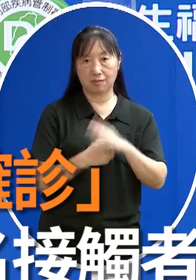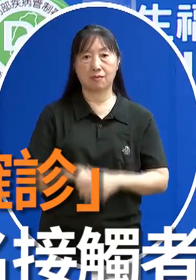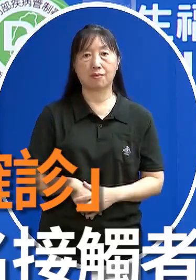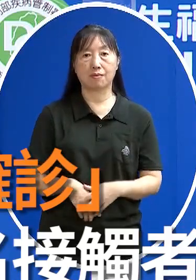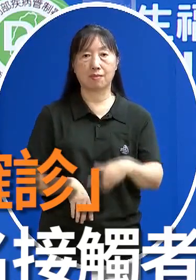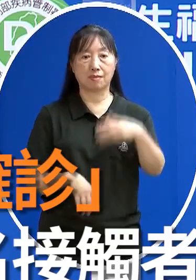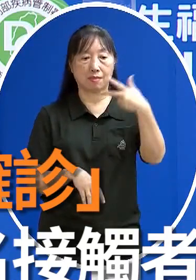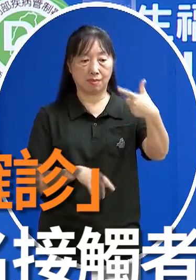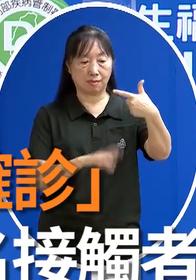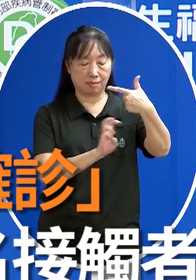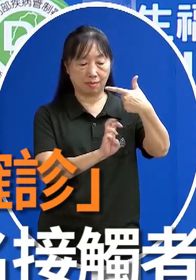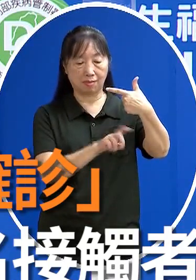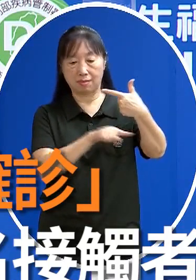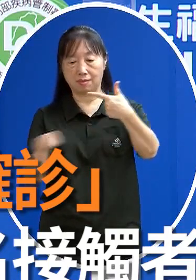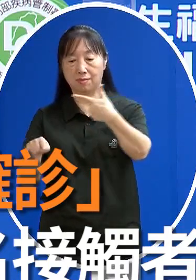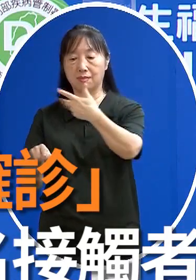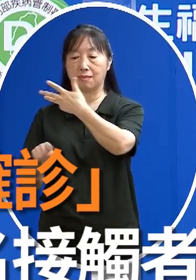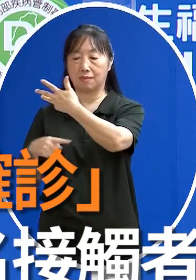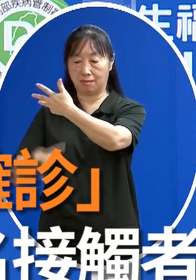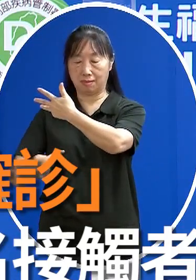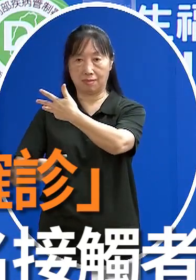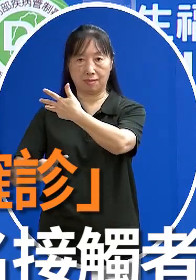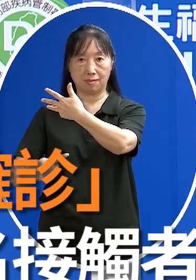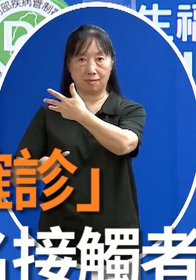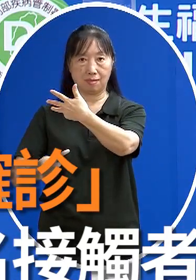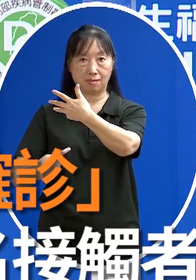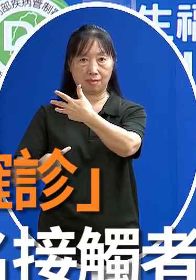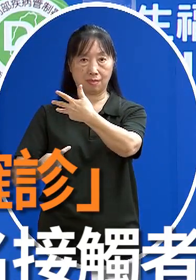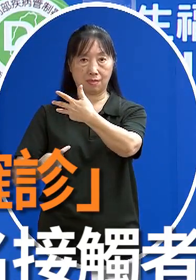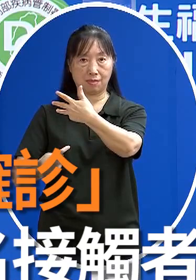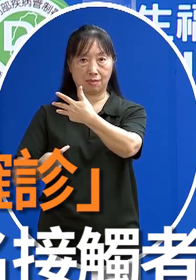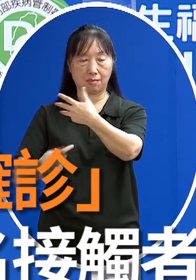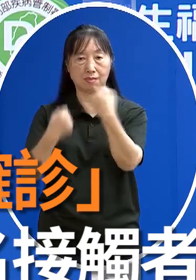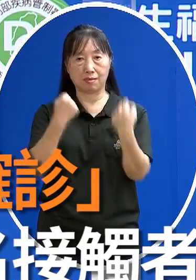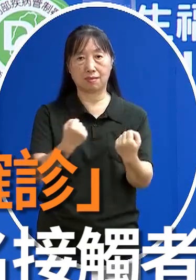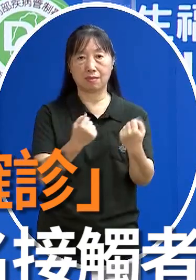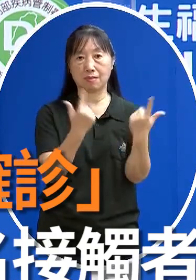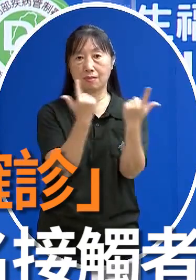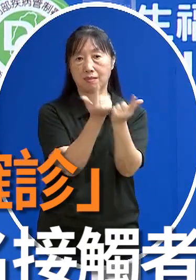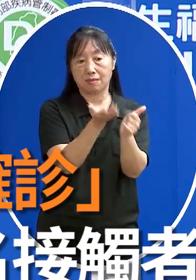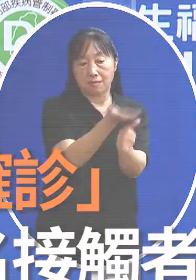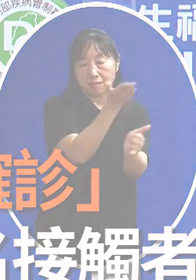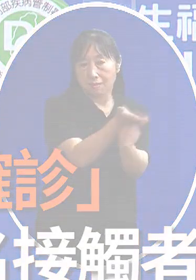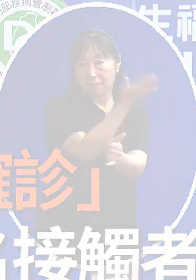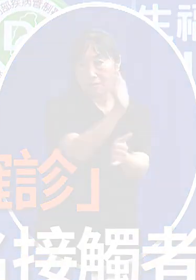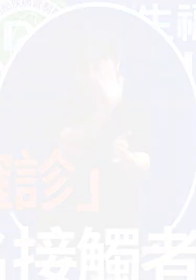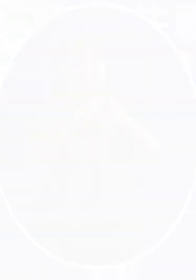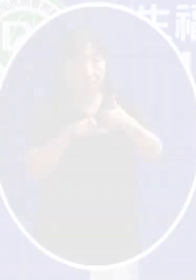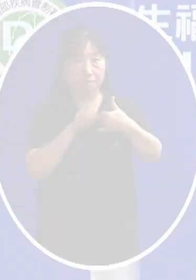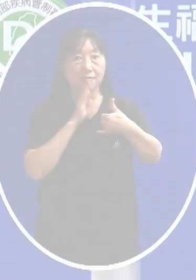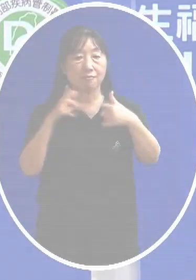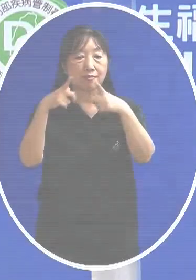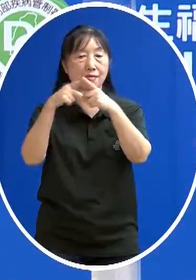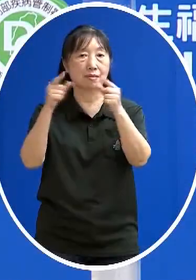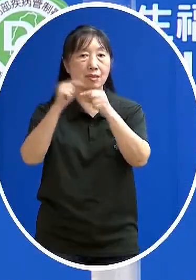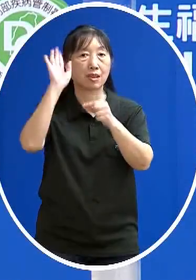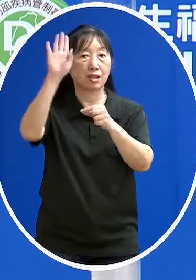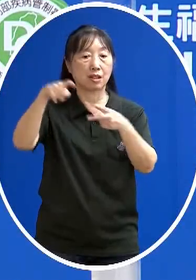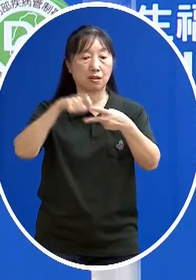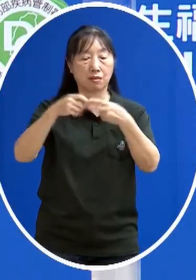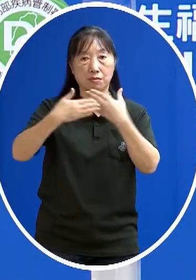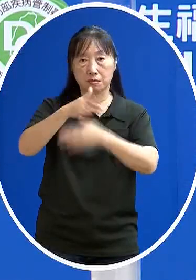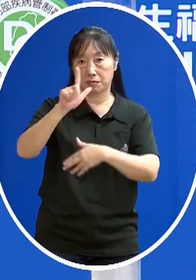那6月30到8月1号，好，那在我们北部里面在工作，自己工程